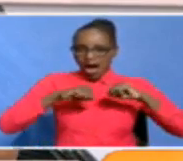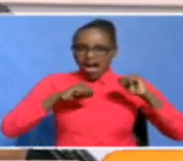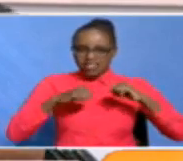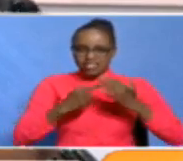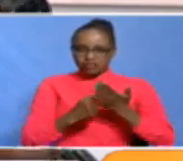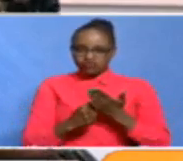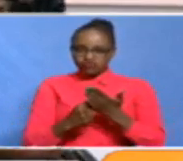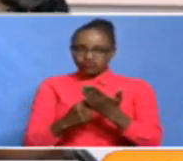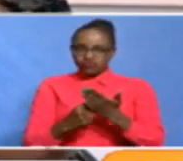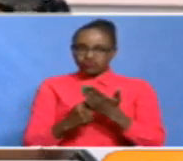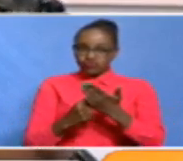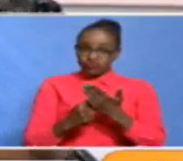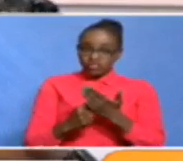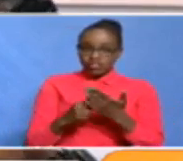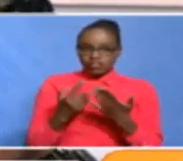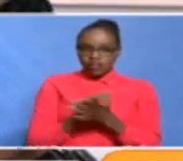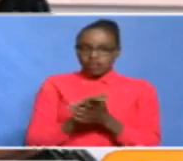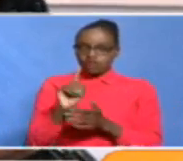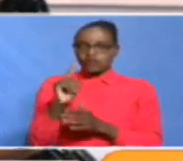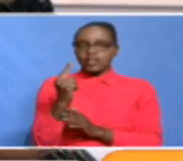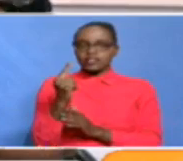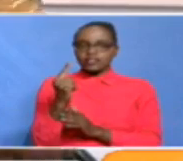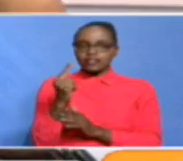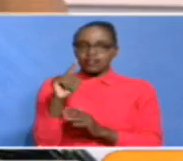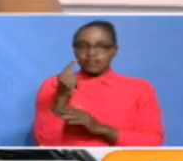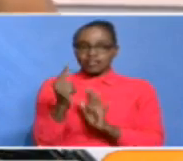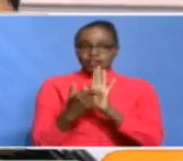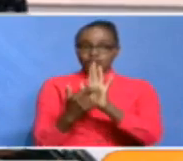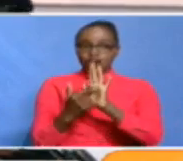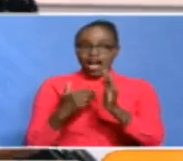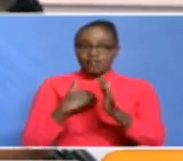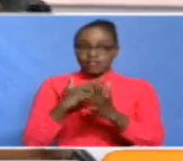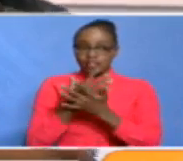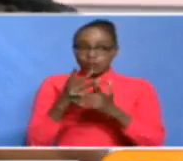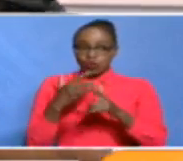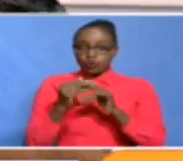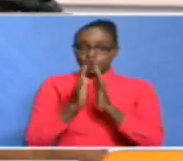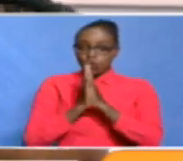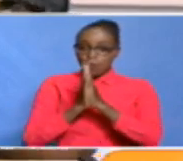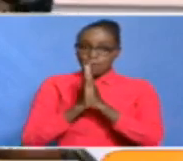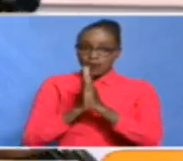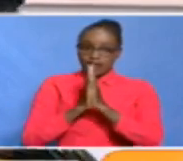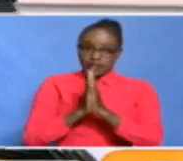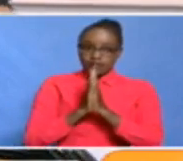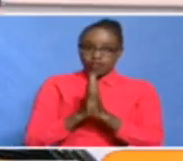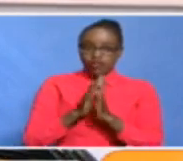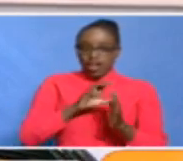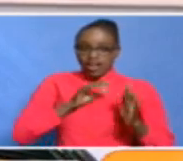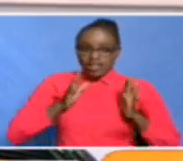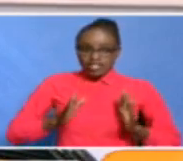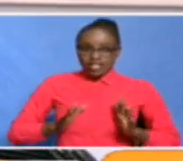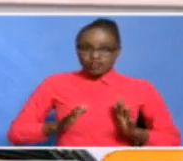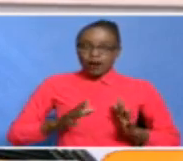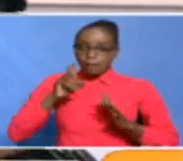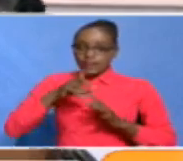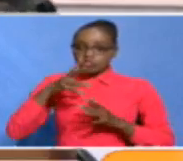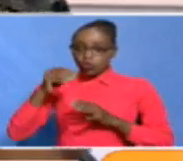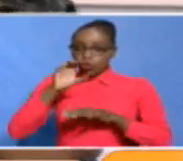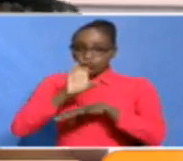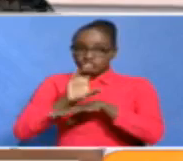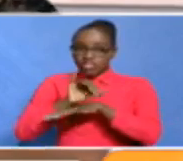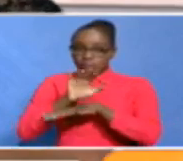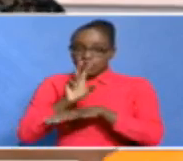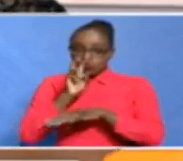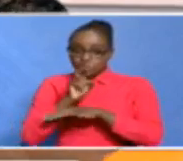Mnashauriana. Kwanza kama kwa mfano kuna mahali huwa mwaenda kuomba Mungu nini, kama sisi Christians paka uende kwa kanisa lako